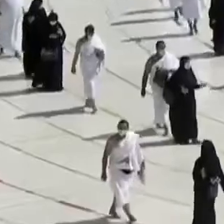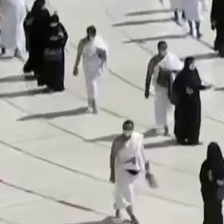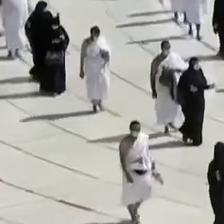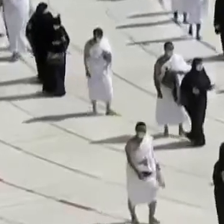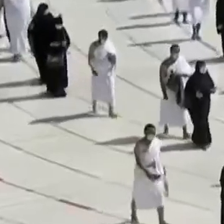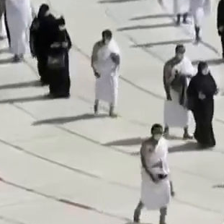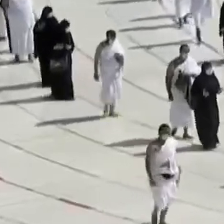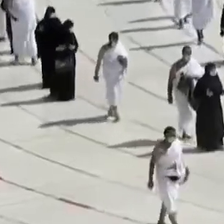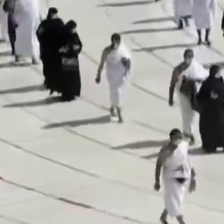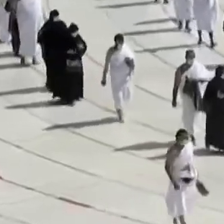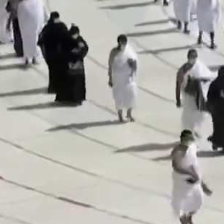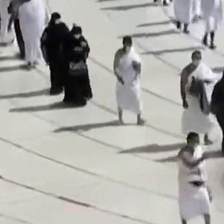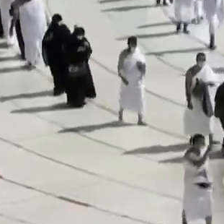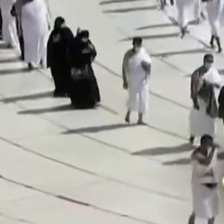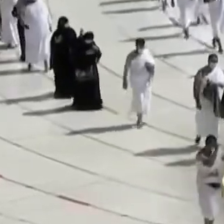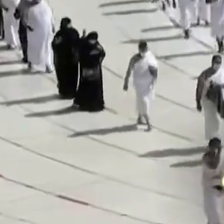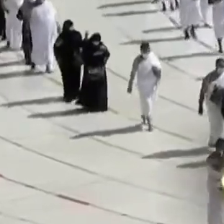الله أكبر،